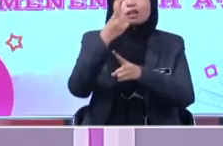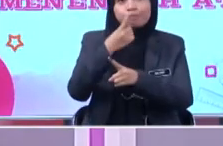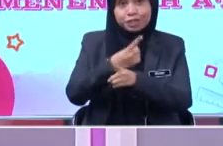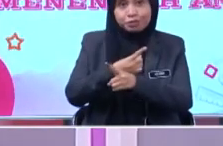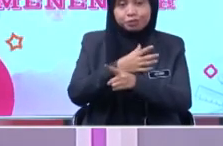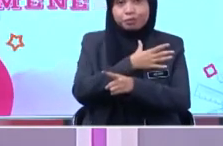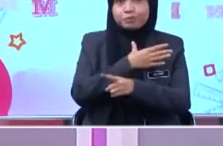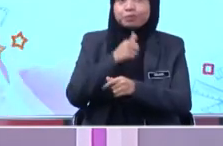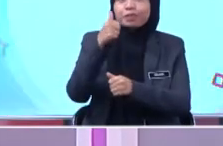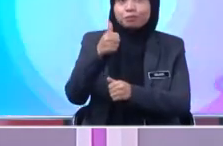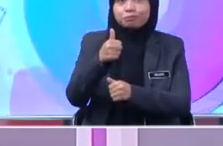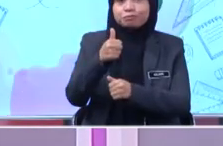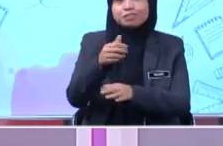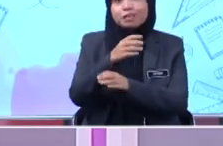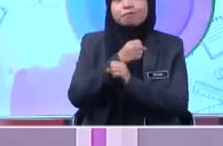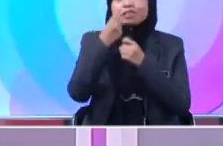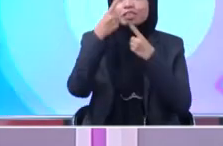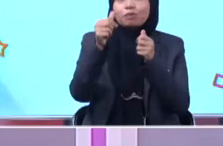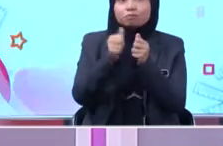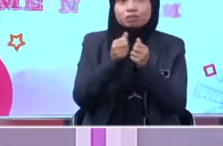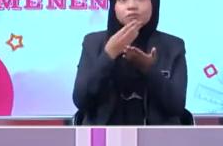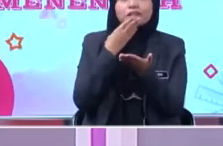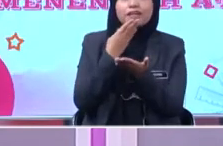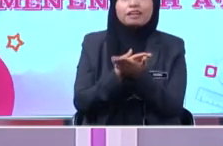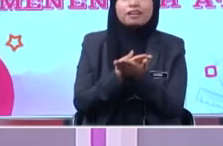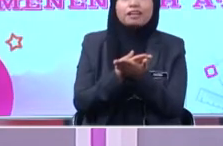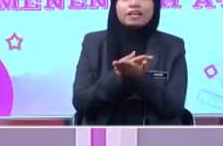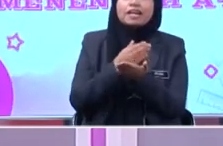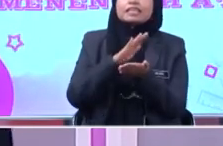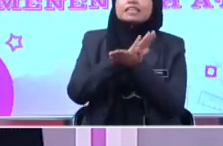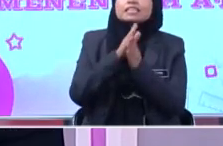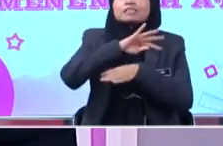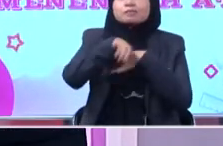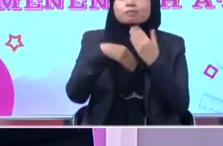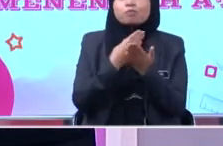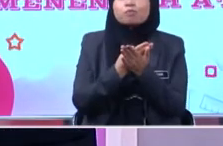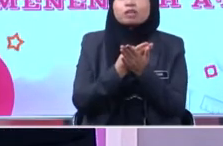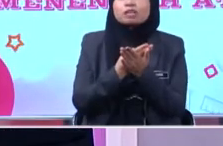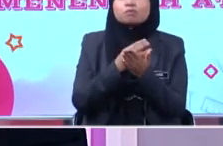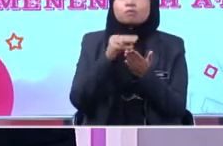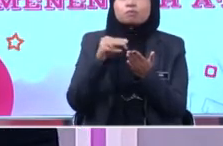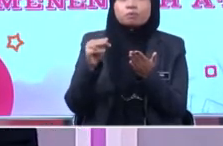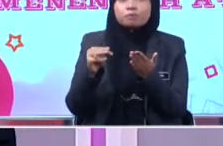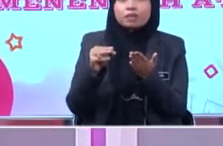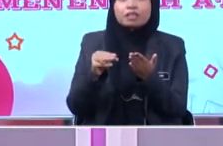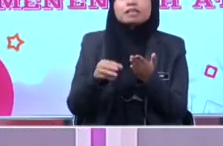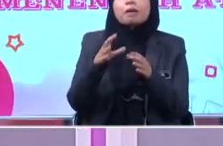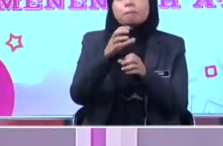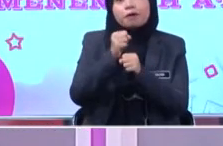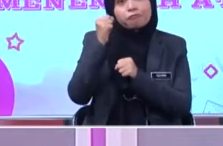bagus dapat menjawabnya baik dan syarat juga anak-anak di rumah juga dapat memahami